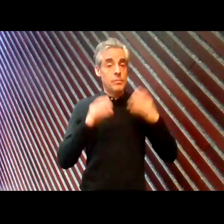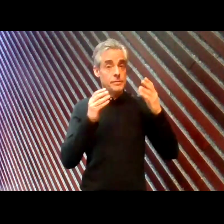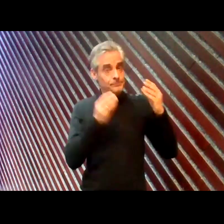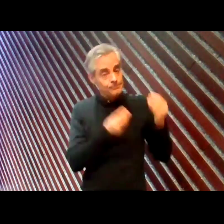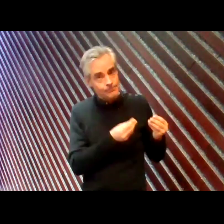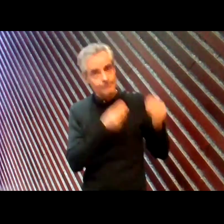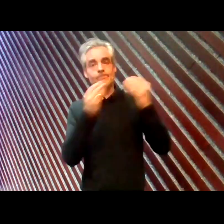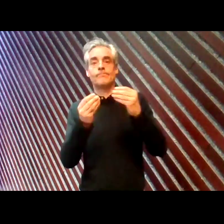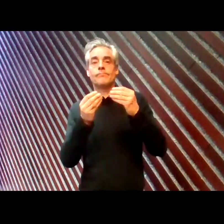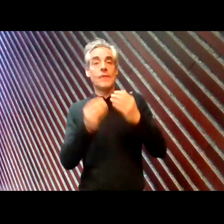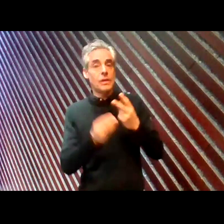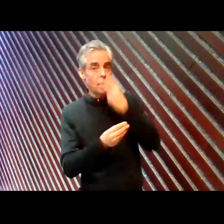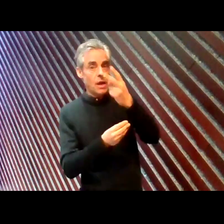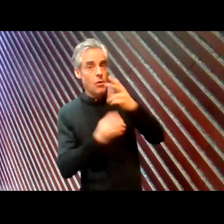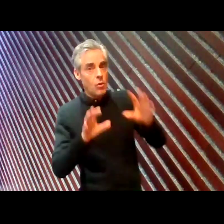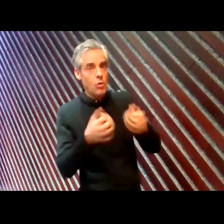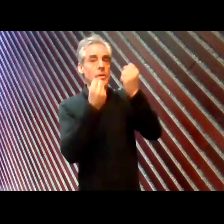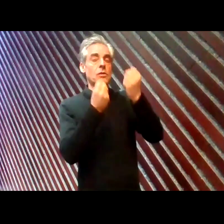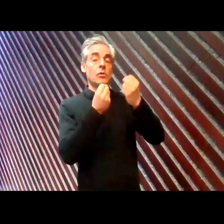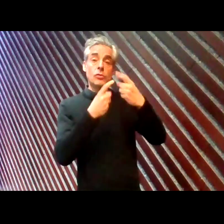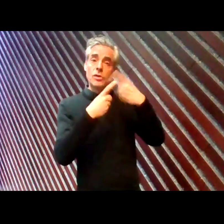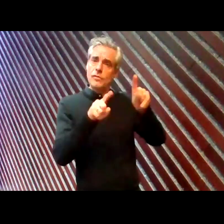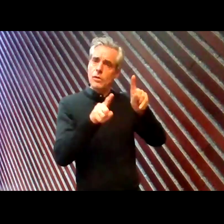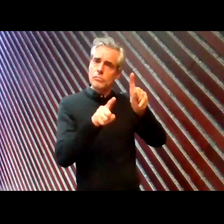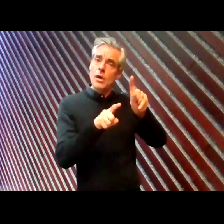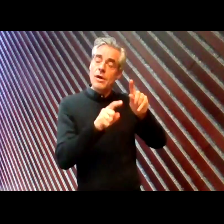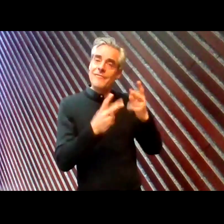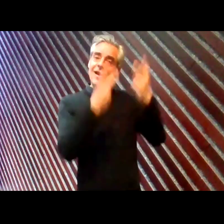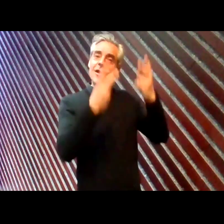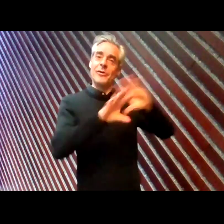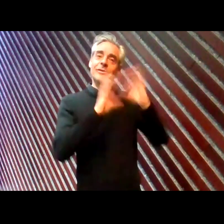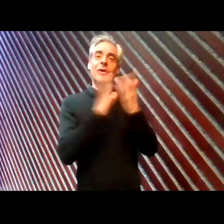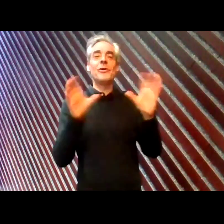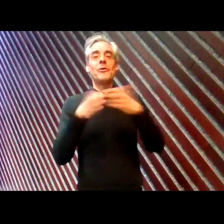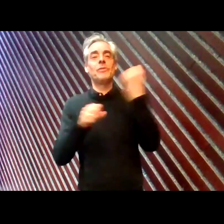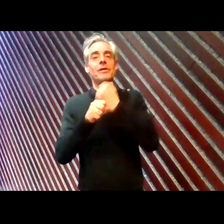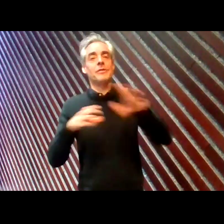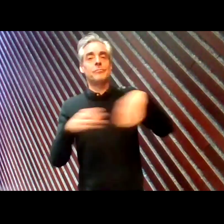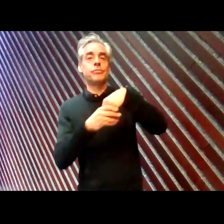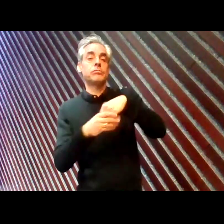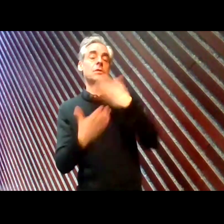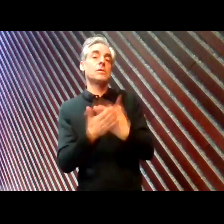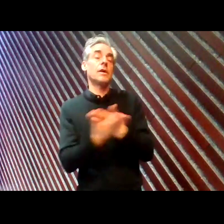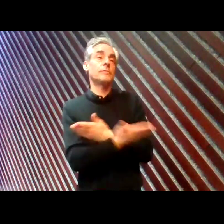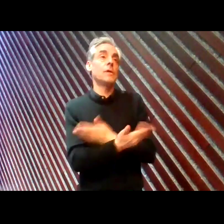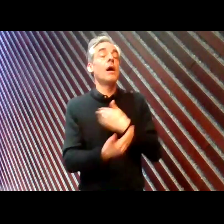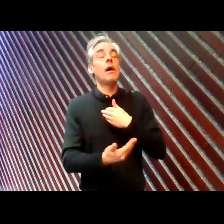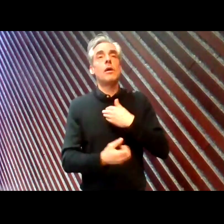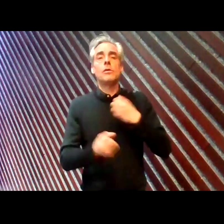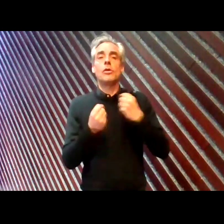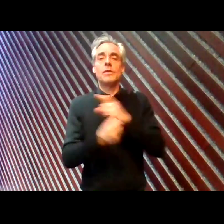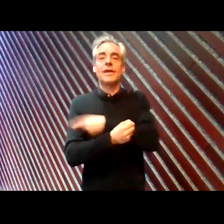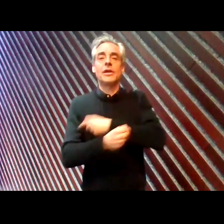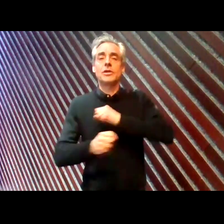avec leur talent leur potentiel leur différence leur plus-value dans le collectif de travail c'est quelque chose qui nous anime au